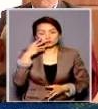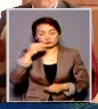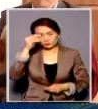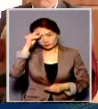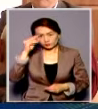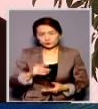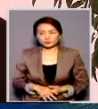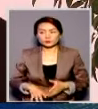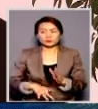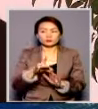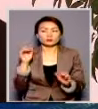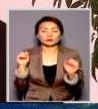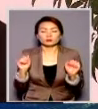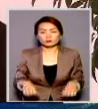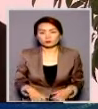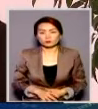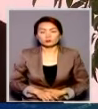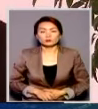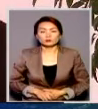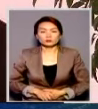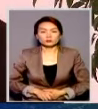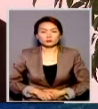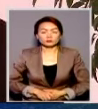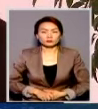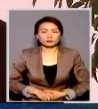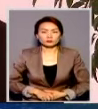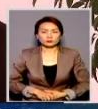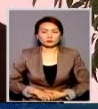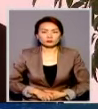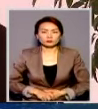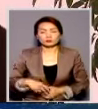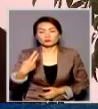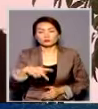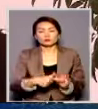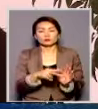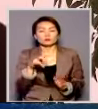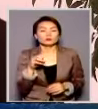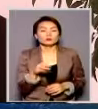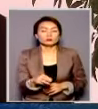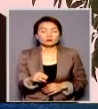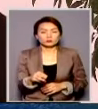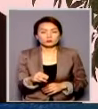көзқарасы мен таңдауын сындарлы түрде білдіруге мүмкіндік береді. Осыдан 27 жыл бұрын